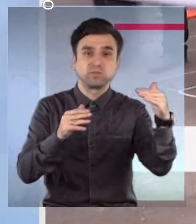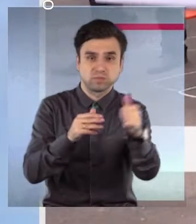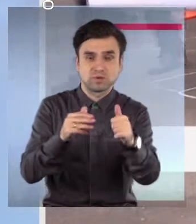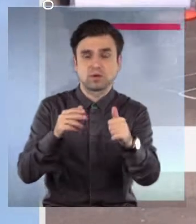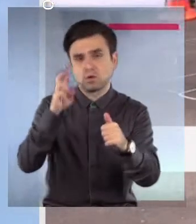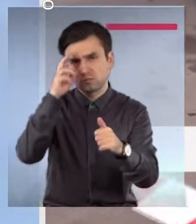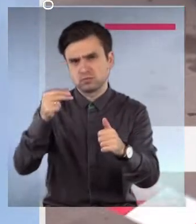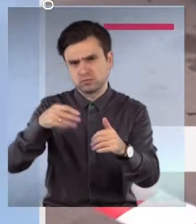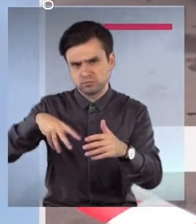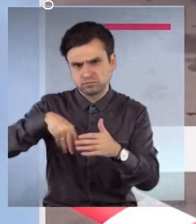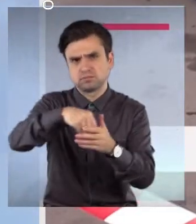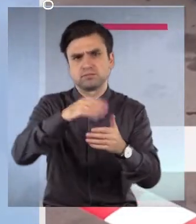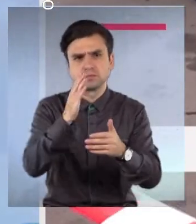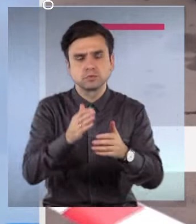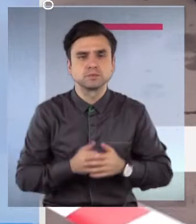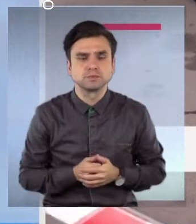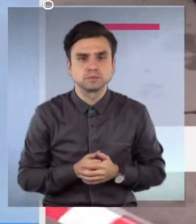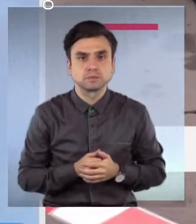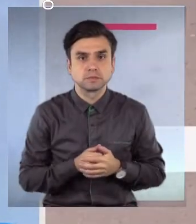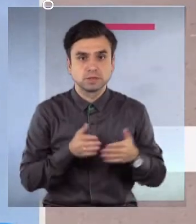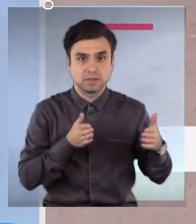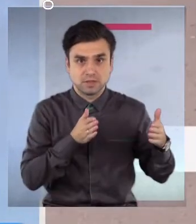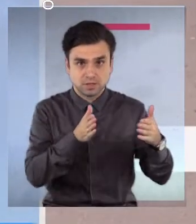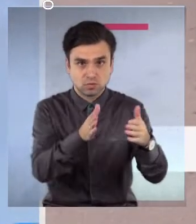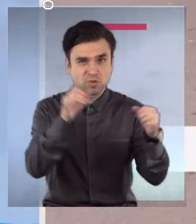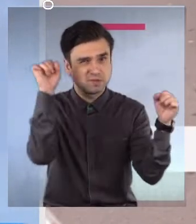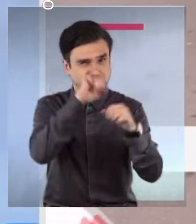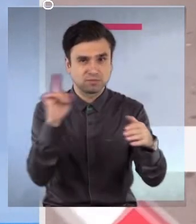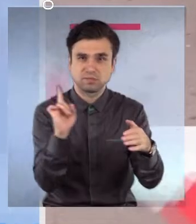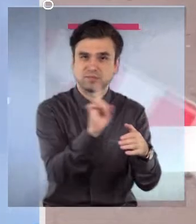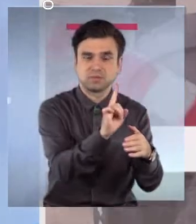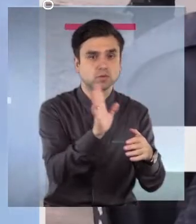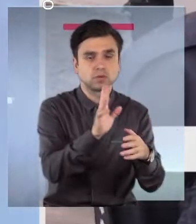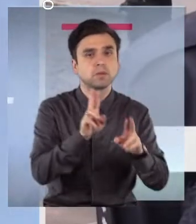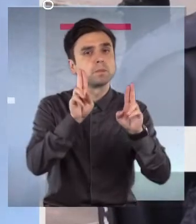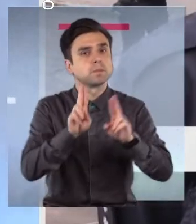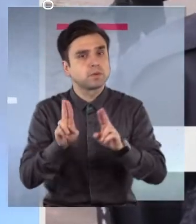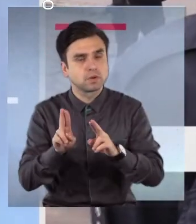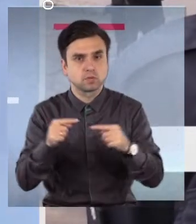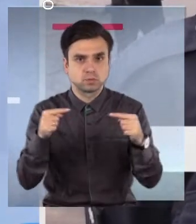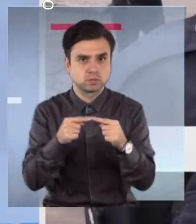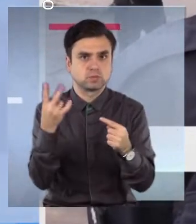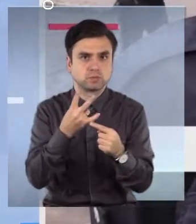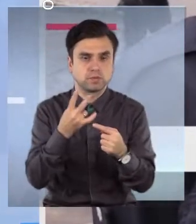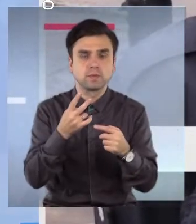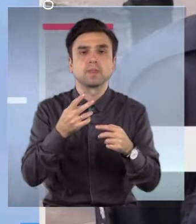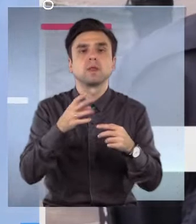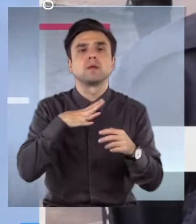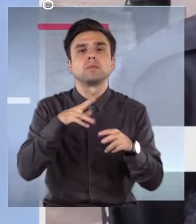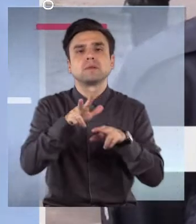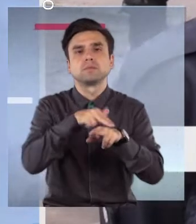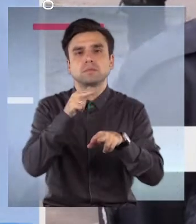Переходь дорогу за правилами. У центрі міста патрульні провели нову акцію «Вибір є». Ми проаналізували, що в цьому місці в